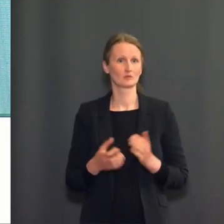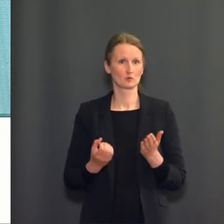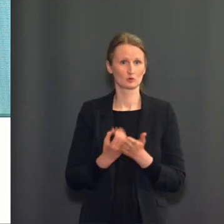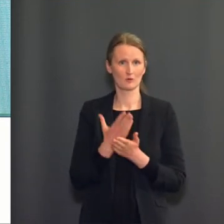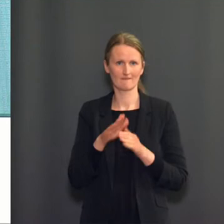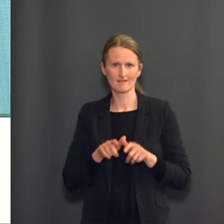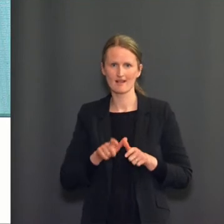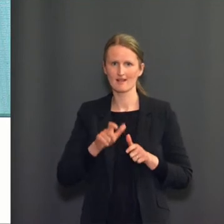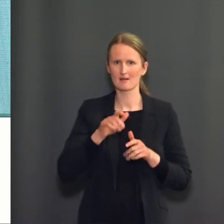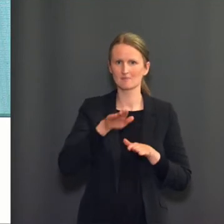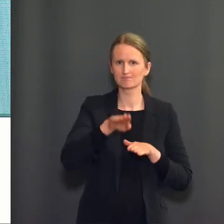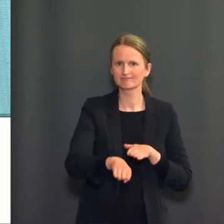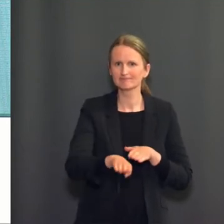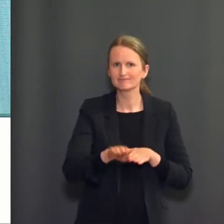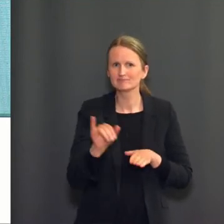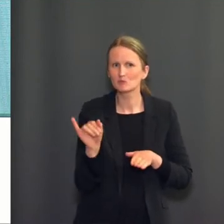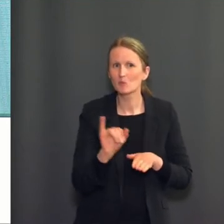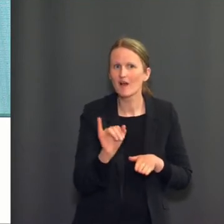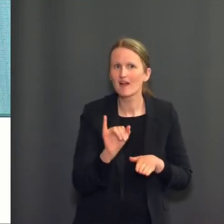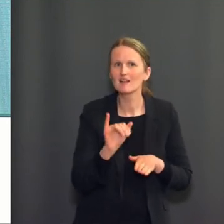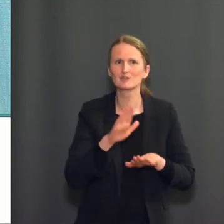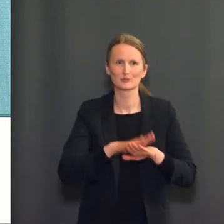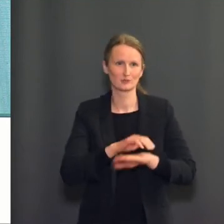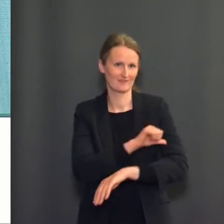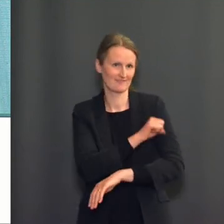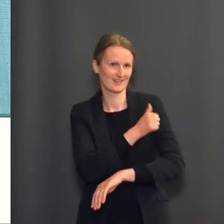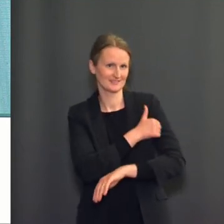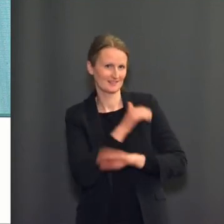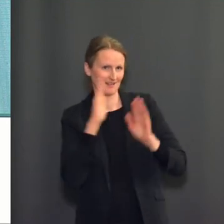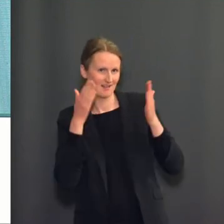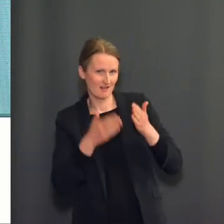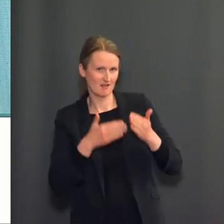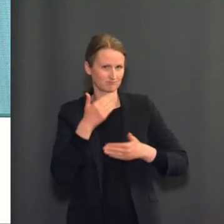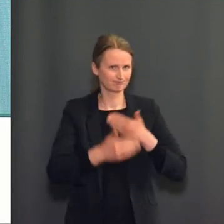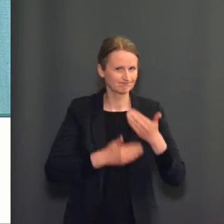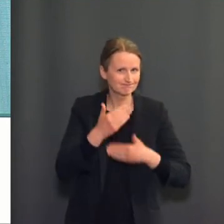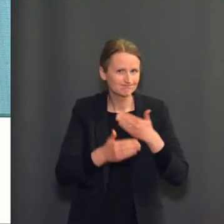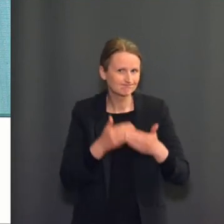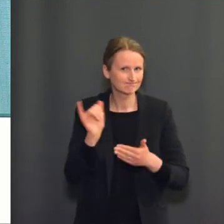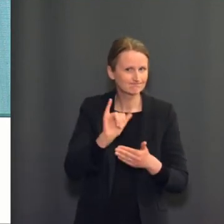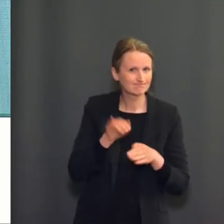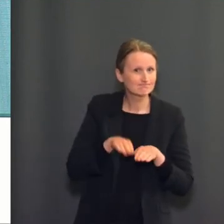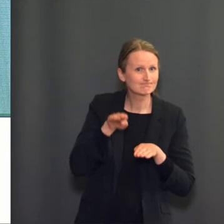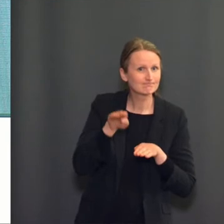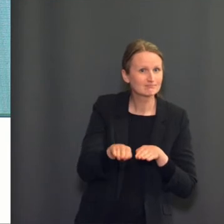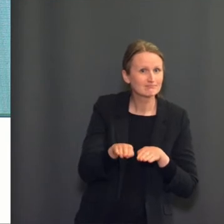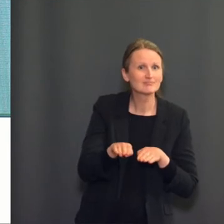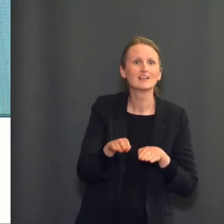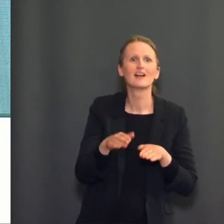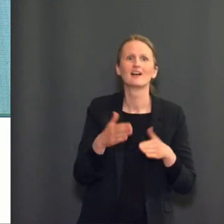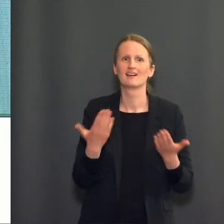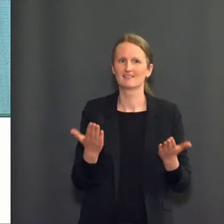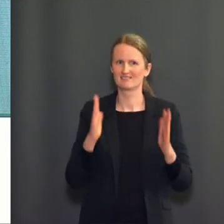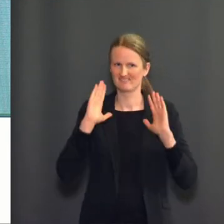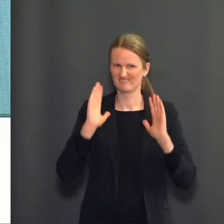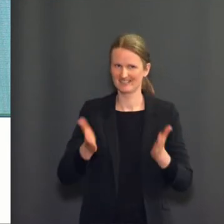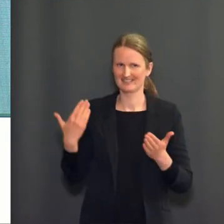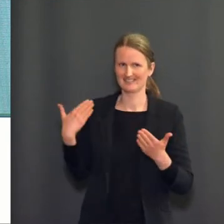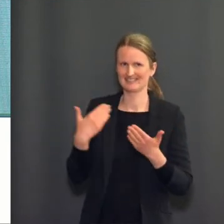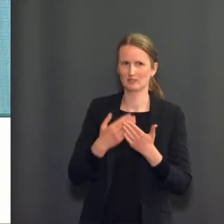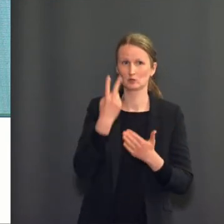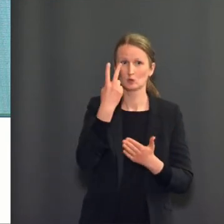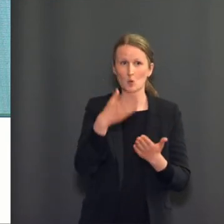la campagne de vaccination contre la COVID-19, puisque 2 millions de vaccins ont été